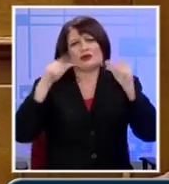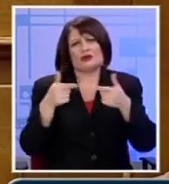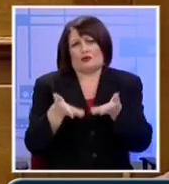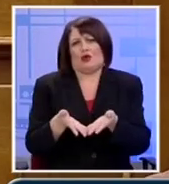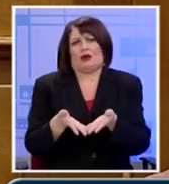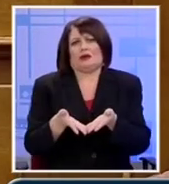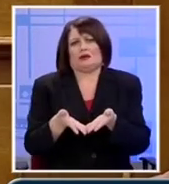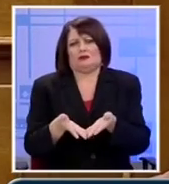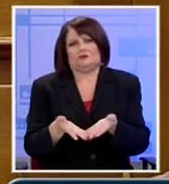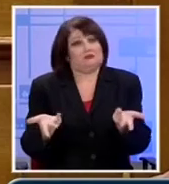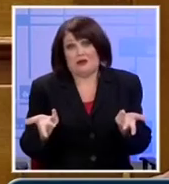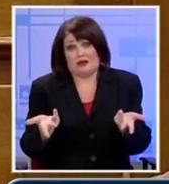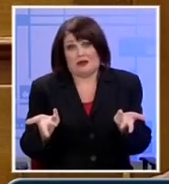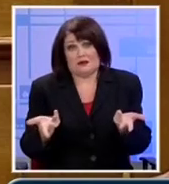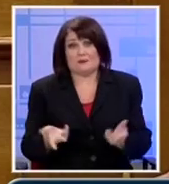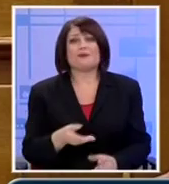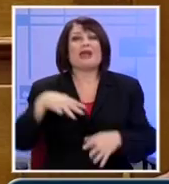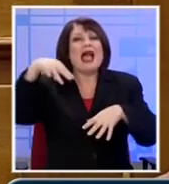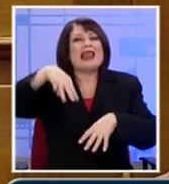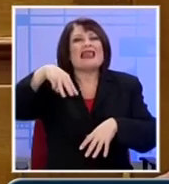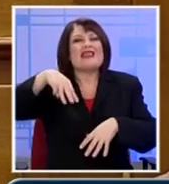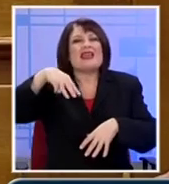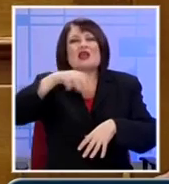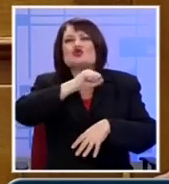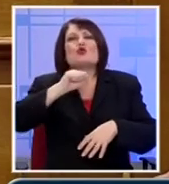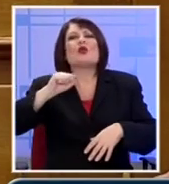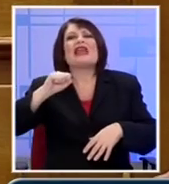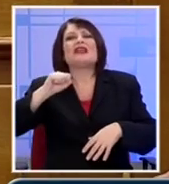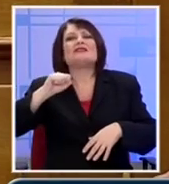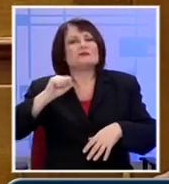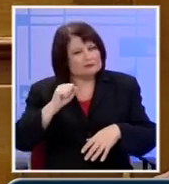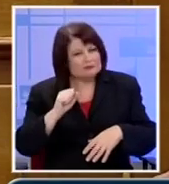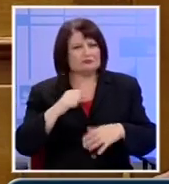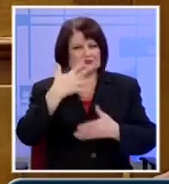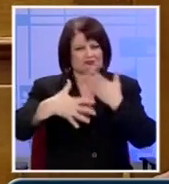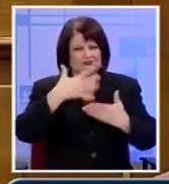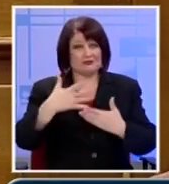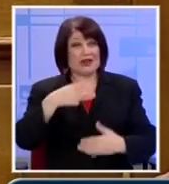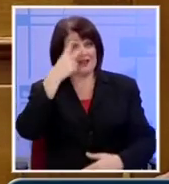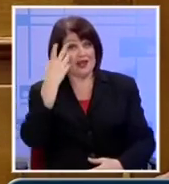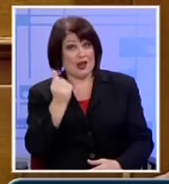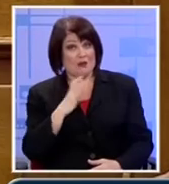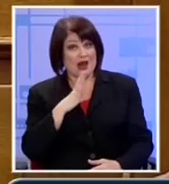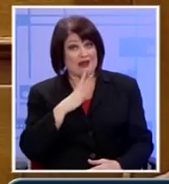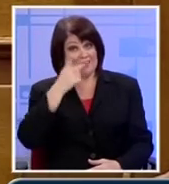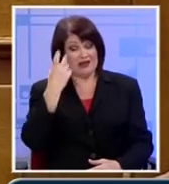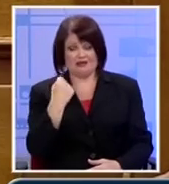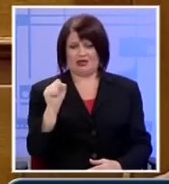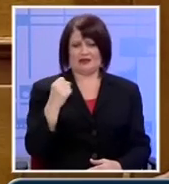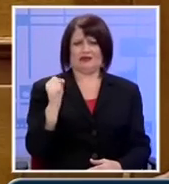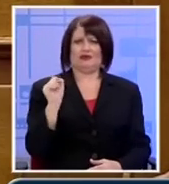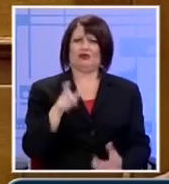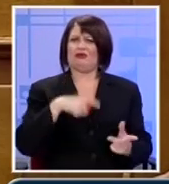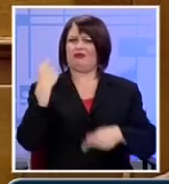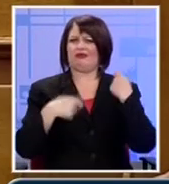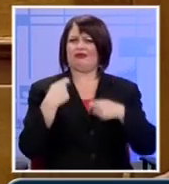Δημοκρατία? Σκουριές. Είναι υπαρκτό το δικαίωμα των κατοίκων να μην συμφωνούν και να